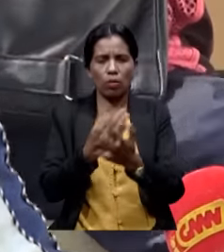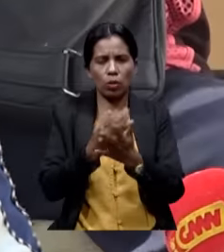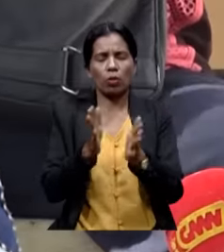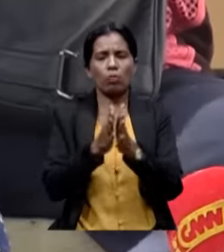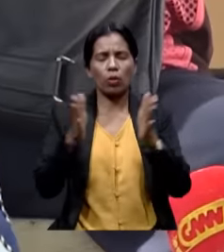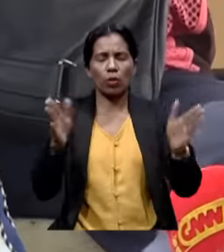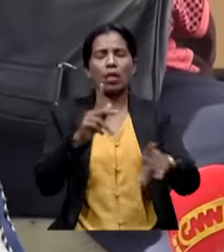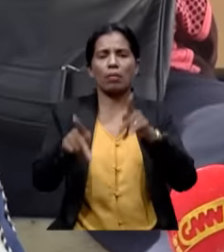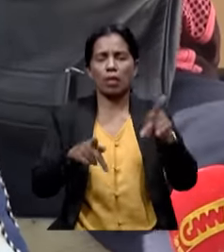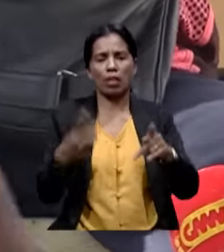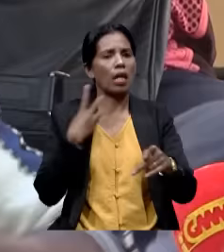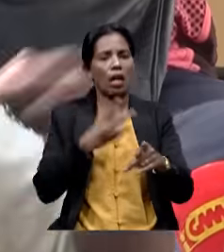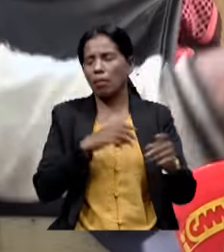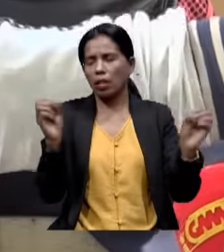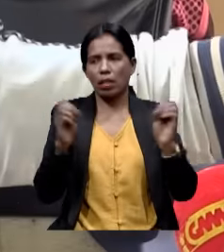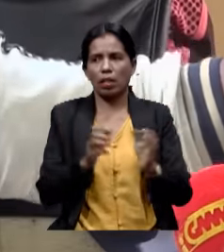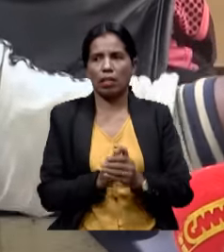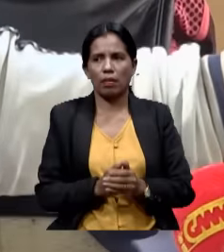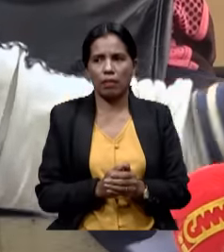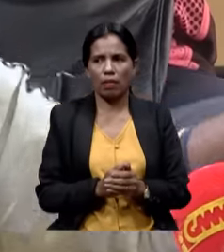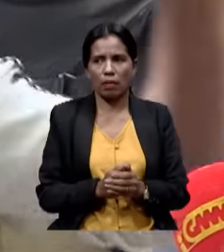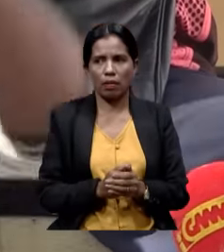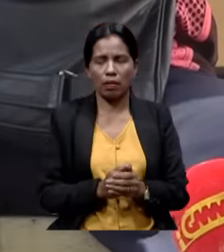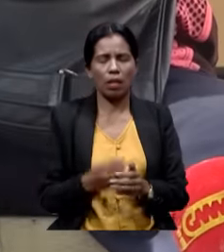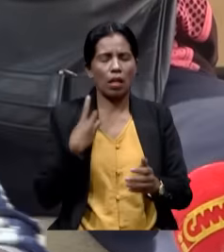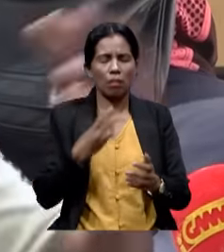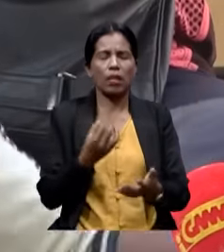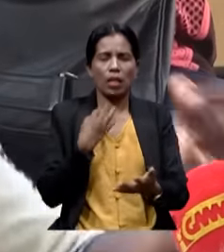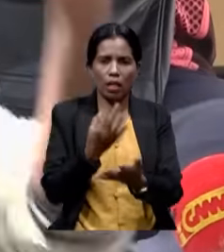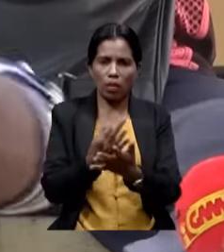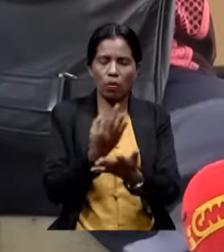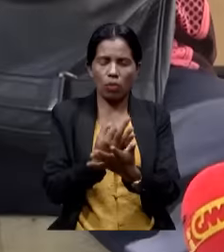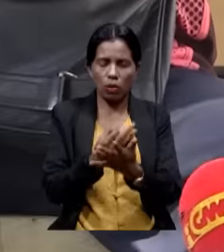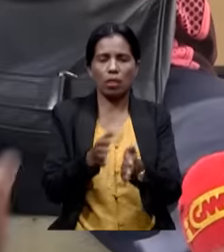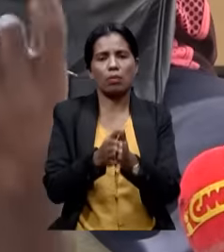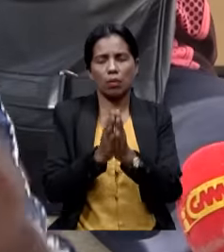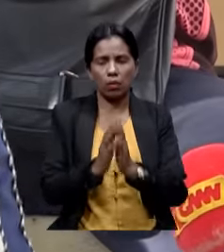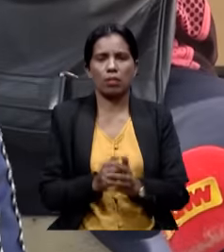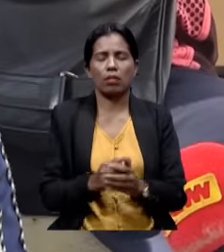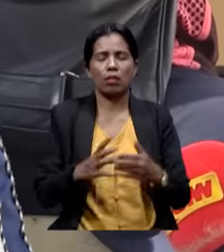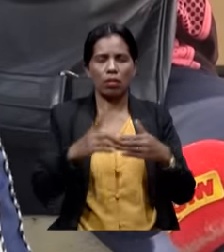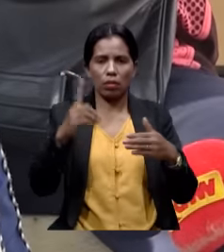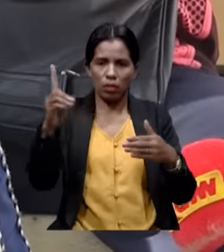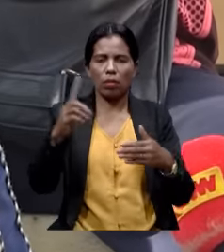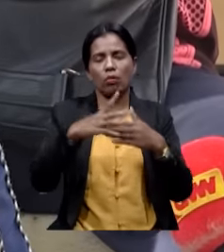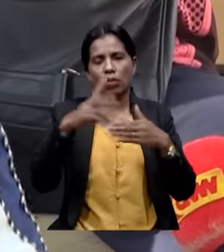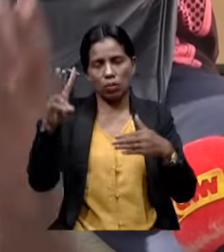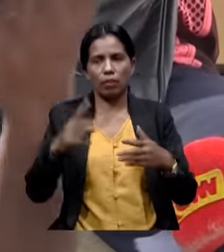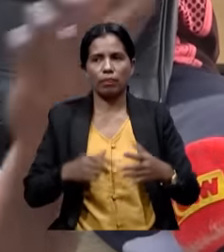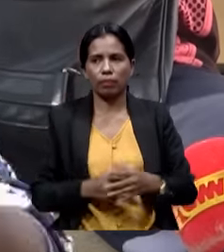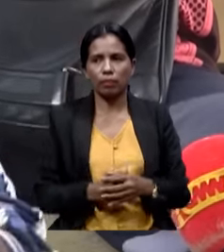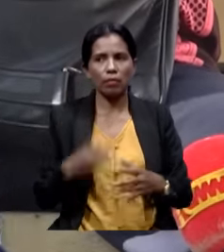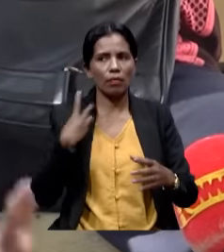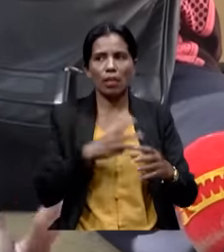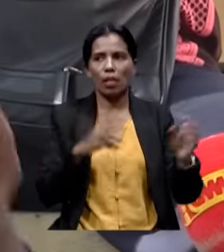po vunian, pas ami nunca hetan dolar, ami hetan dolar di usia ami fana, ai fuan ambel hetan, ai usia leba nema ami hetan dolar, 50 centavos. Ami nunca